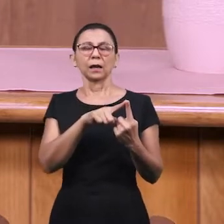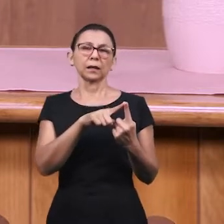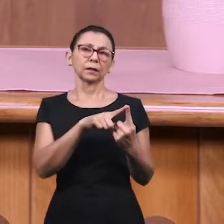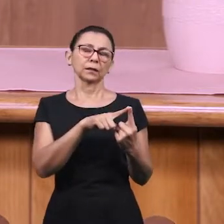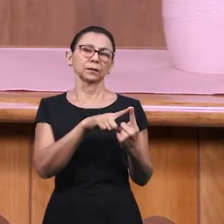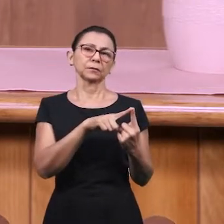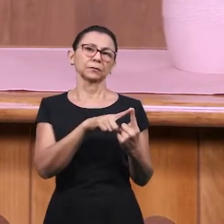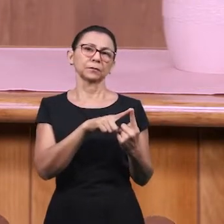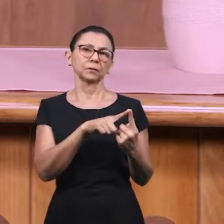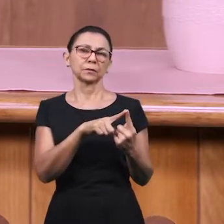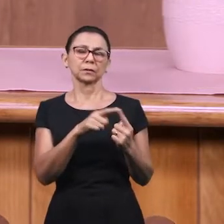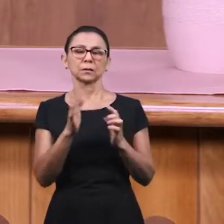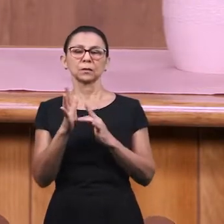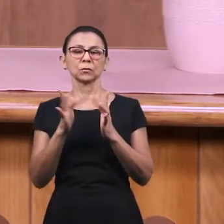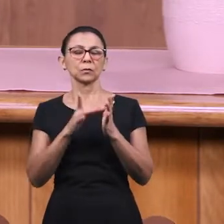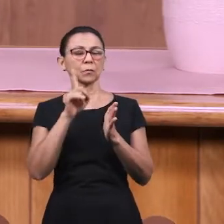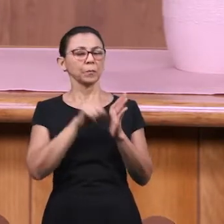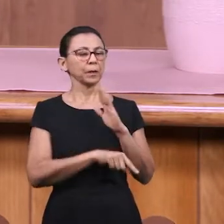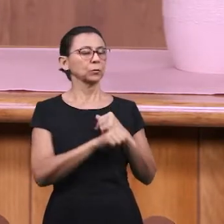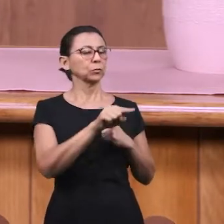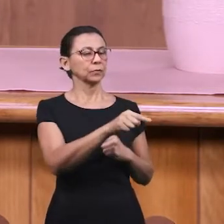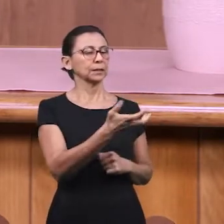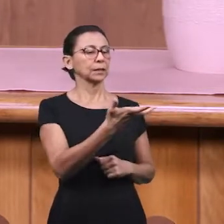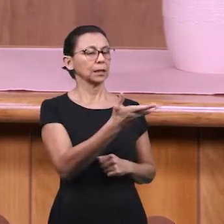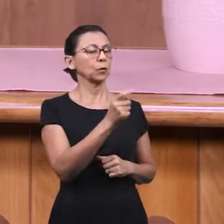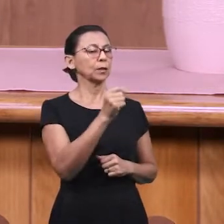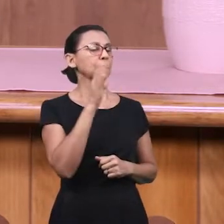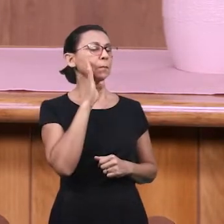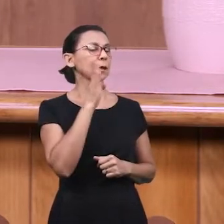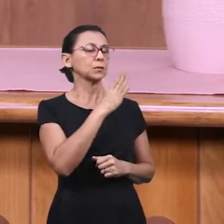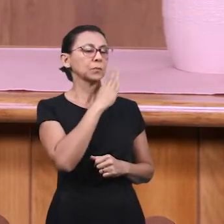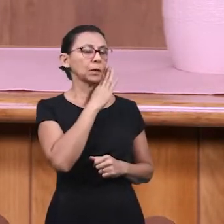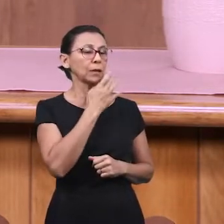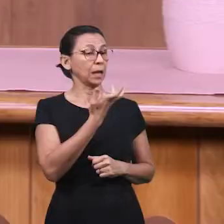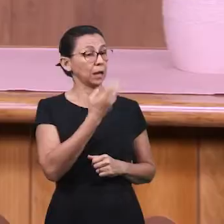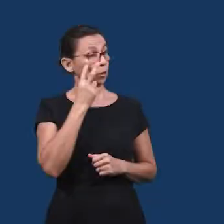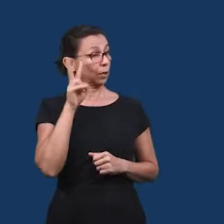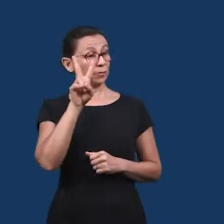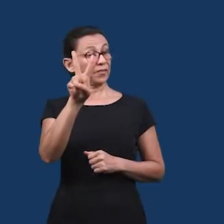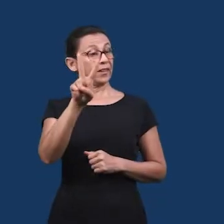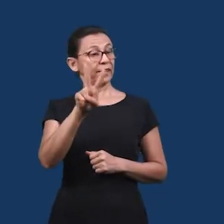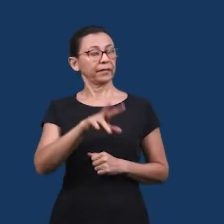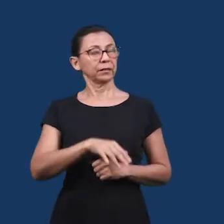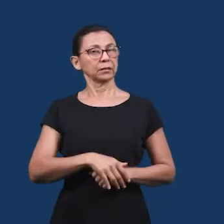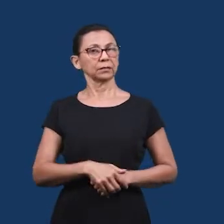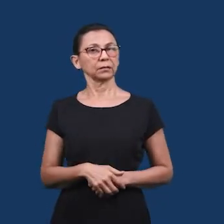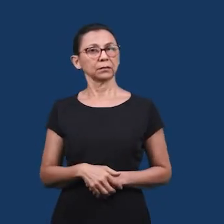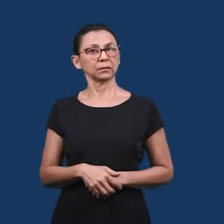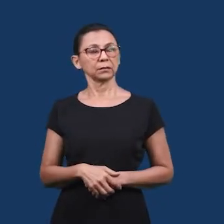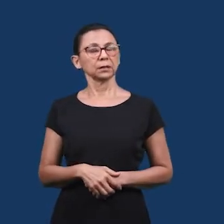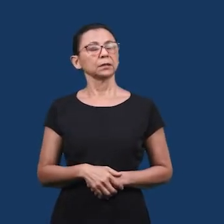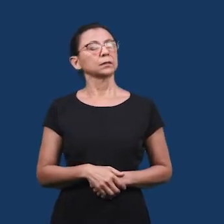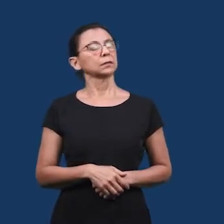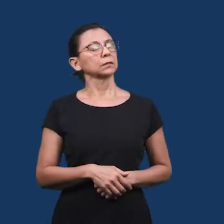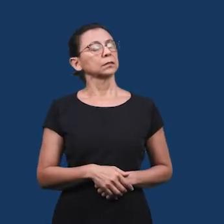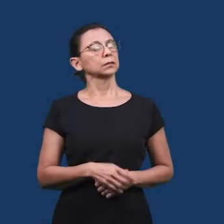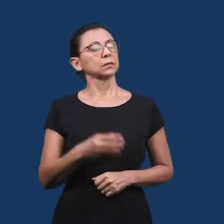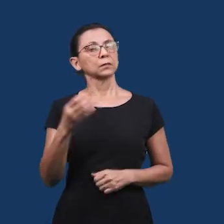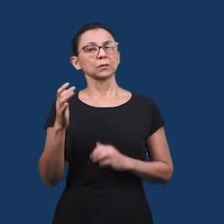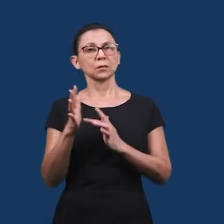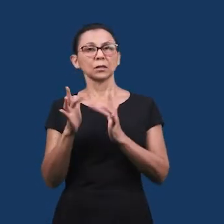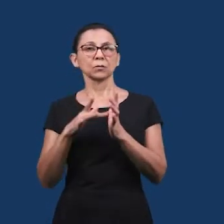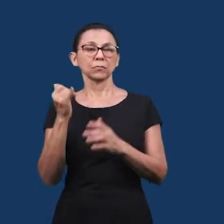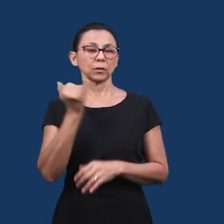спросил у него, что ты хочешь? Он говорит, я хочу видеть. Тогда Иисус говорит им, иди, вера